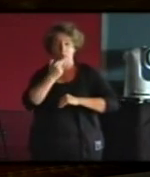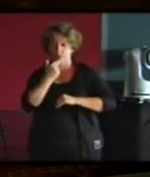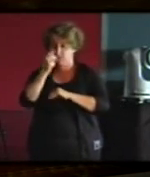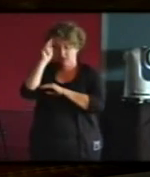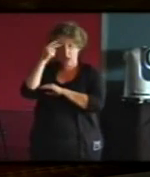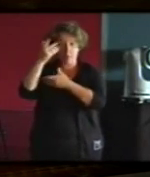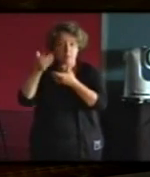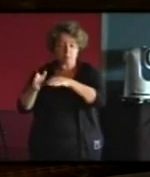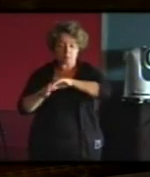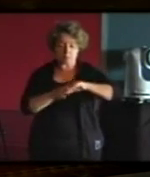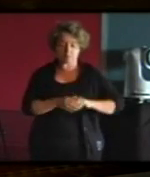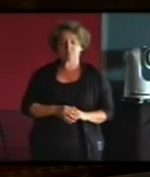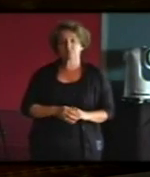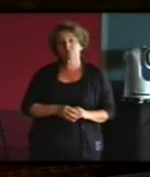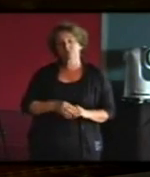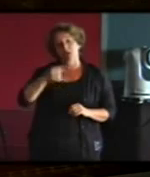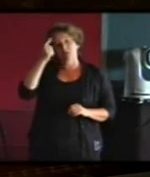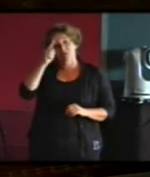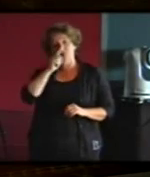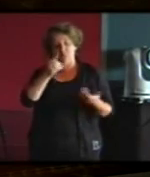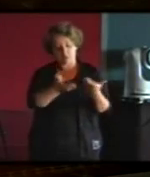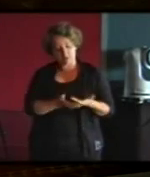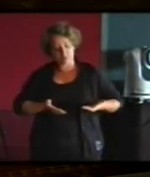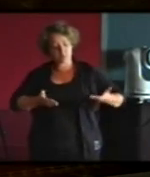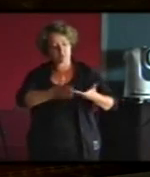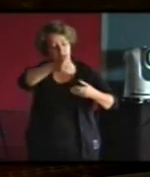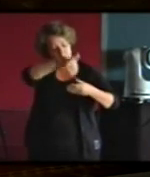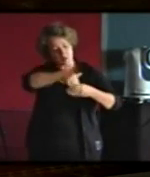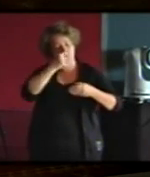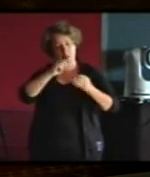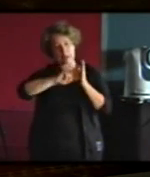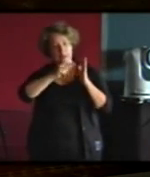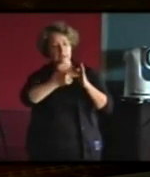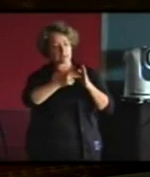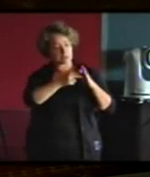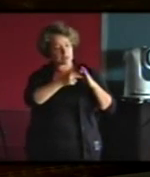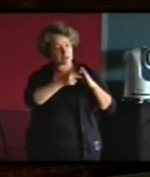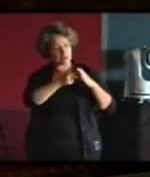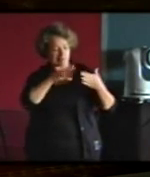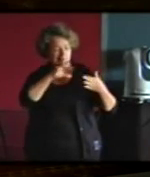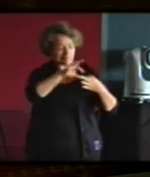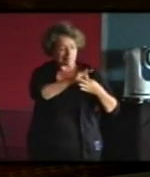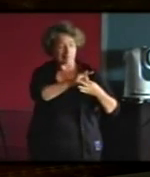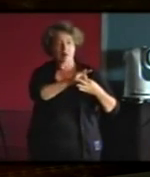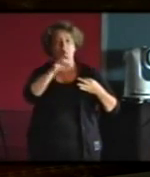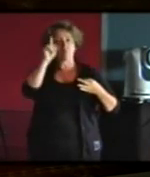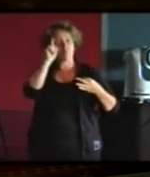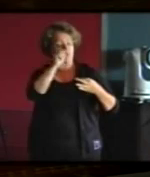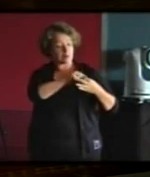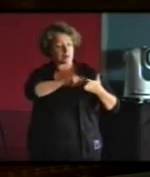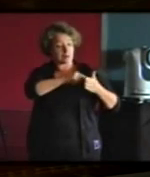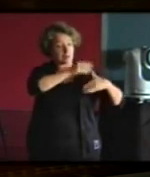de situations qui dépendent de la technique. Parce que nos techniques, elles évoluent tellement que ça, j'y crois pas